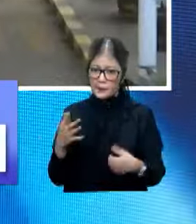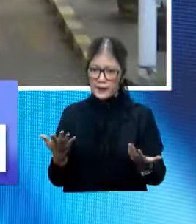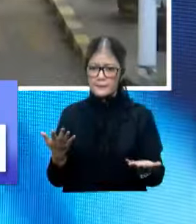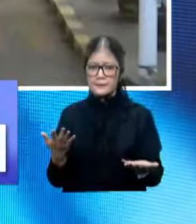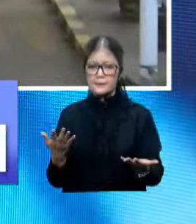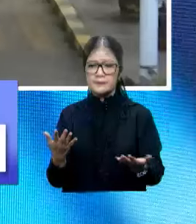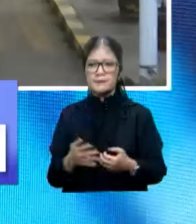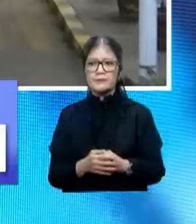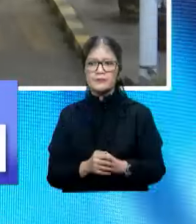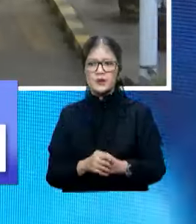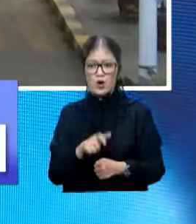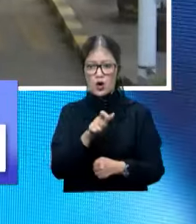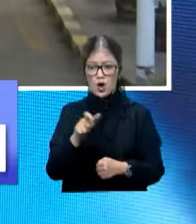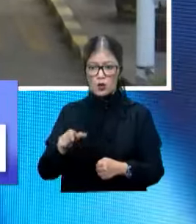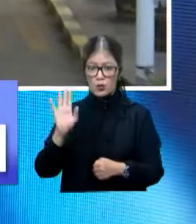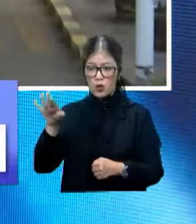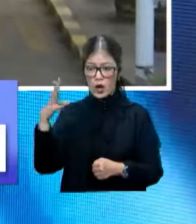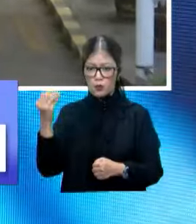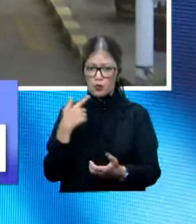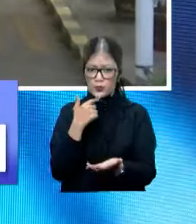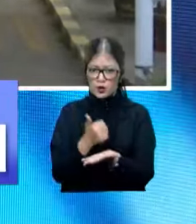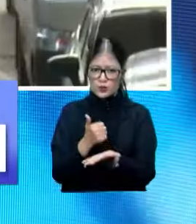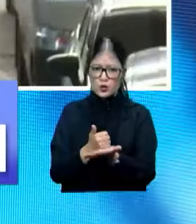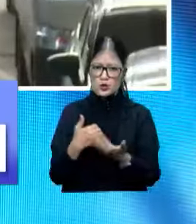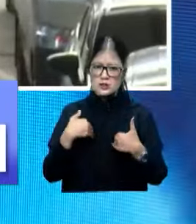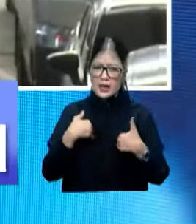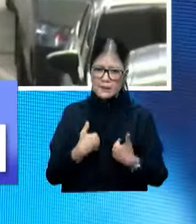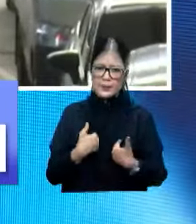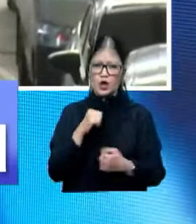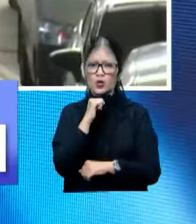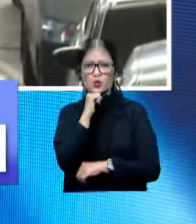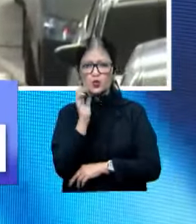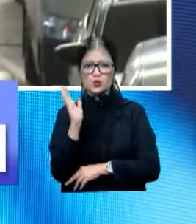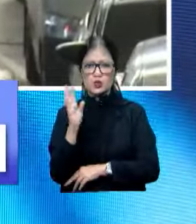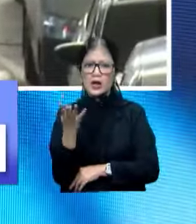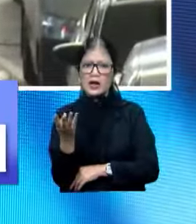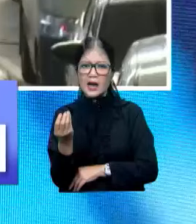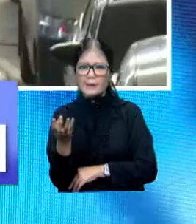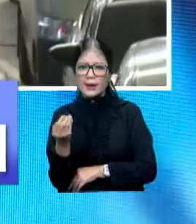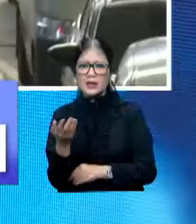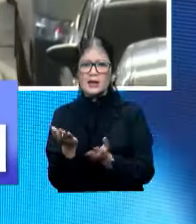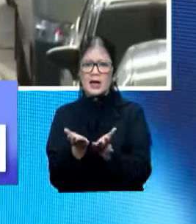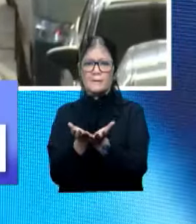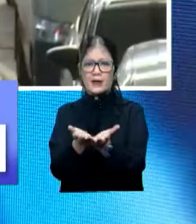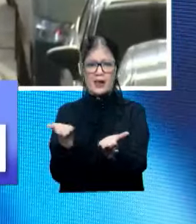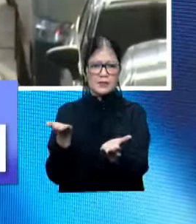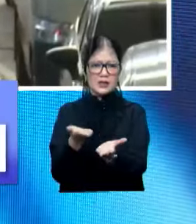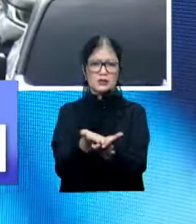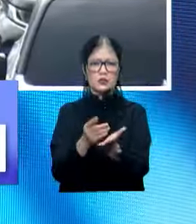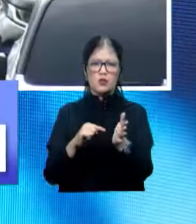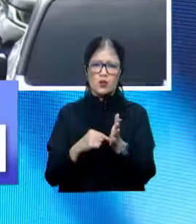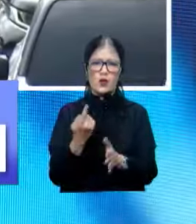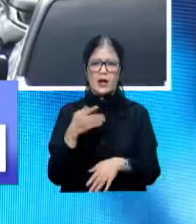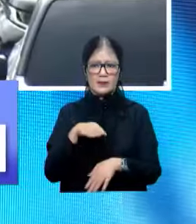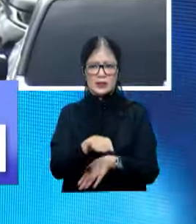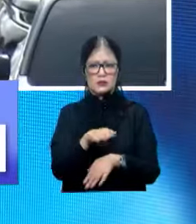bersama bahwa para pemudik ini sejatinya juga sudah lelah menunggu hingga kapan nantinya mereka akan diberangkatkan, karena sejak di perjalanan pun mereka sudah mengalami